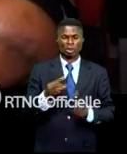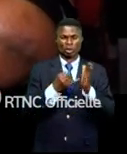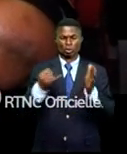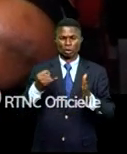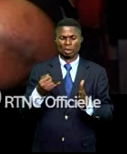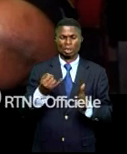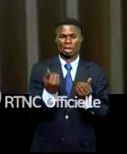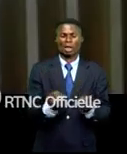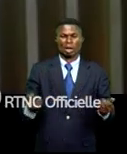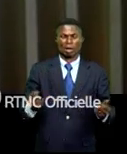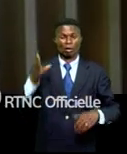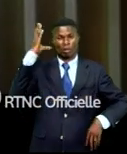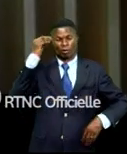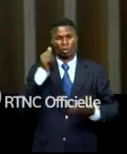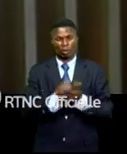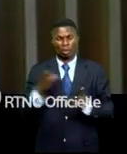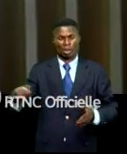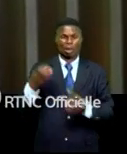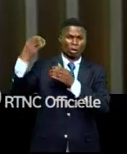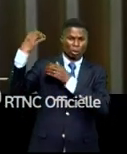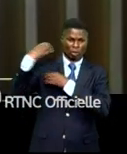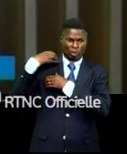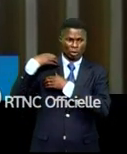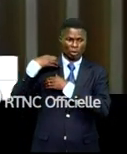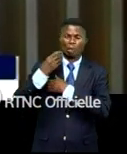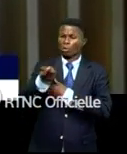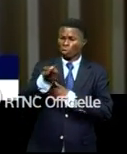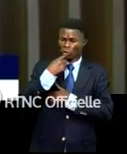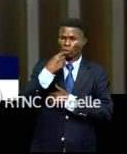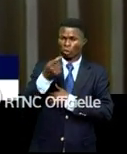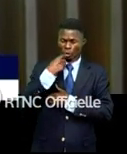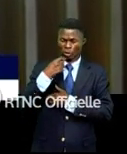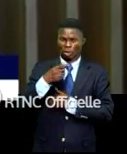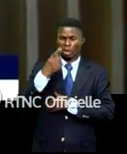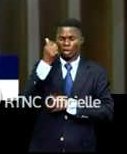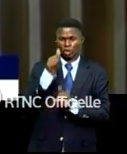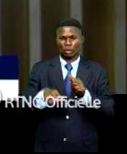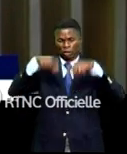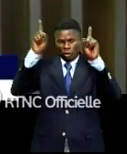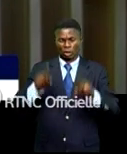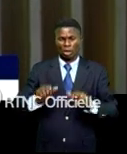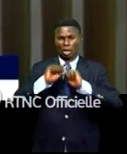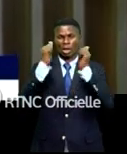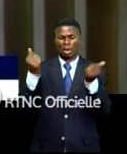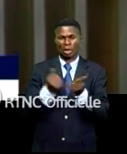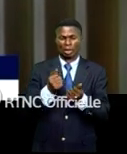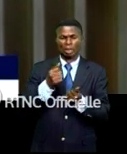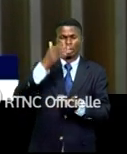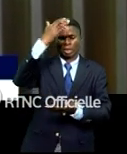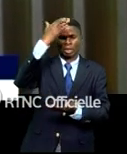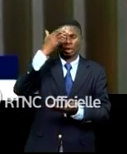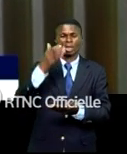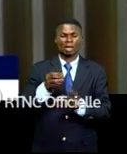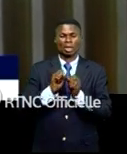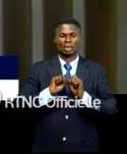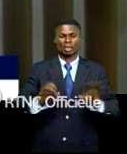enfants trisomiques sont pris en charge pour leurs soins toute l'année par l'Association Sans Frontières.